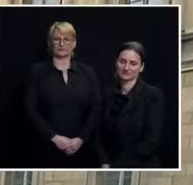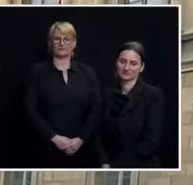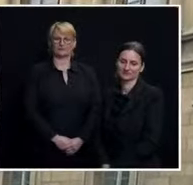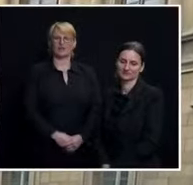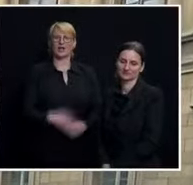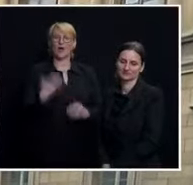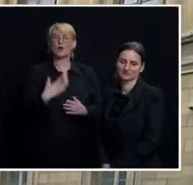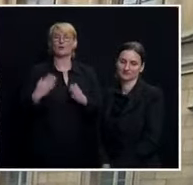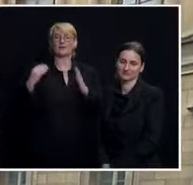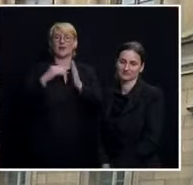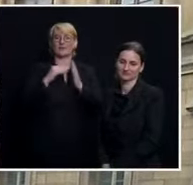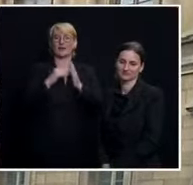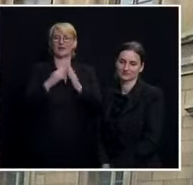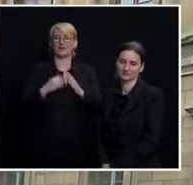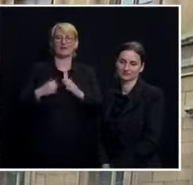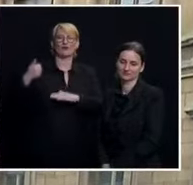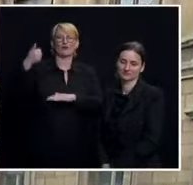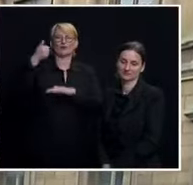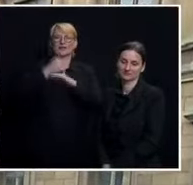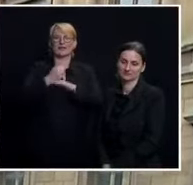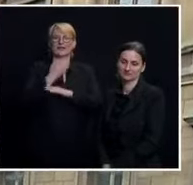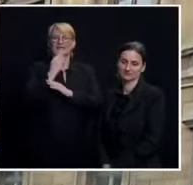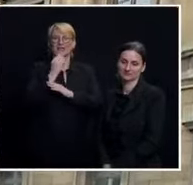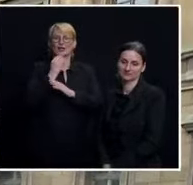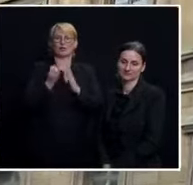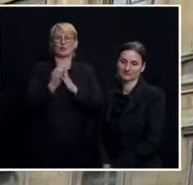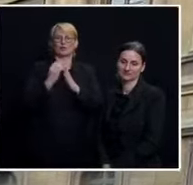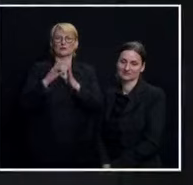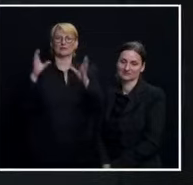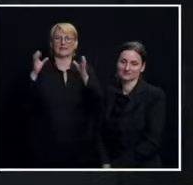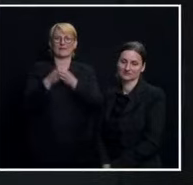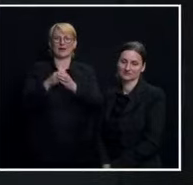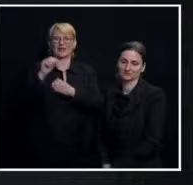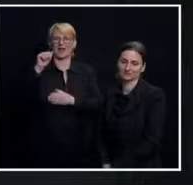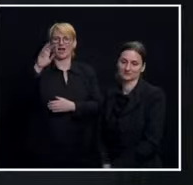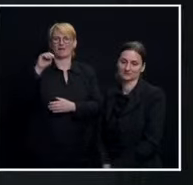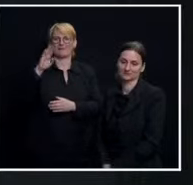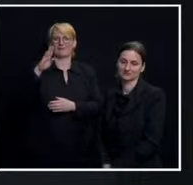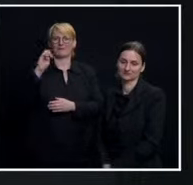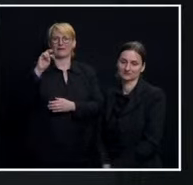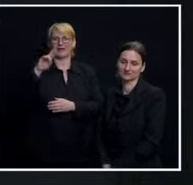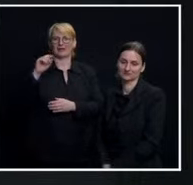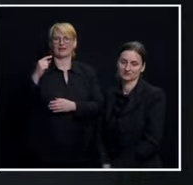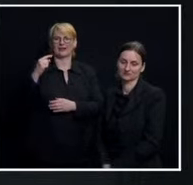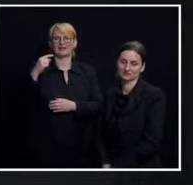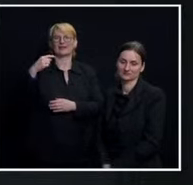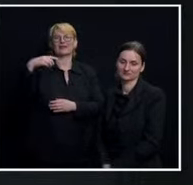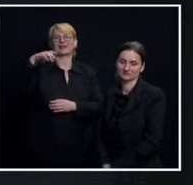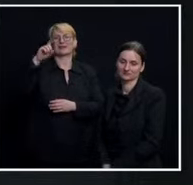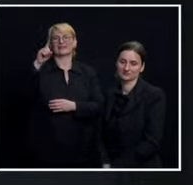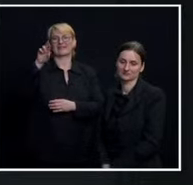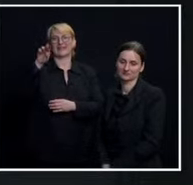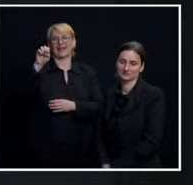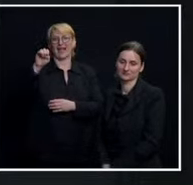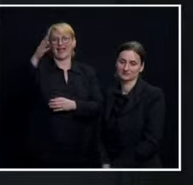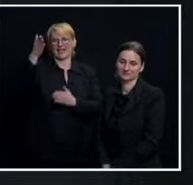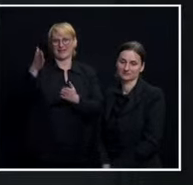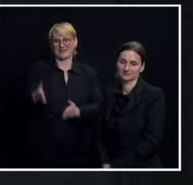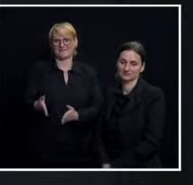Außerdem hier bei uns der Vorstand der israelitischen Kultusgemeinde Amberg, Herr Rabbiner Elias Drei. Herzlich willkommen bei uns.